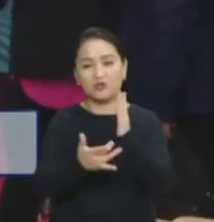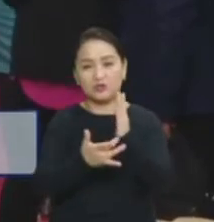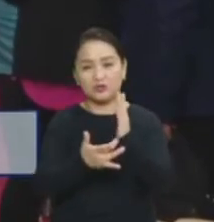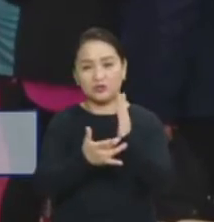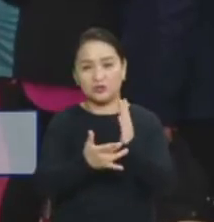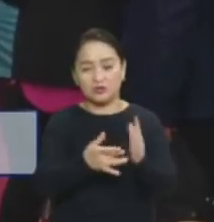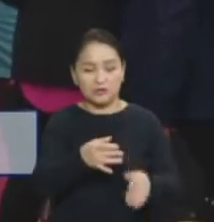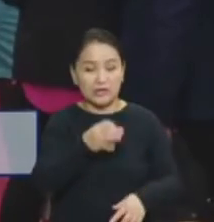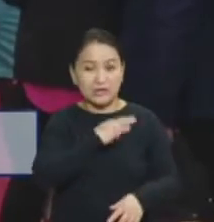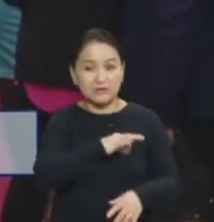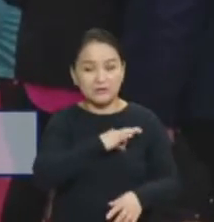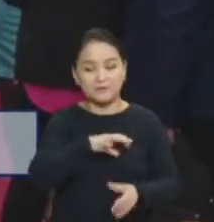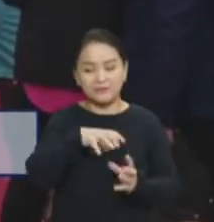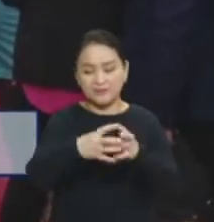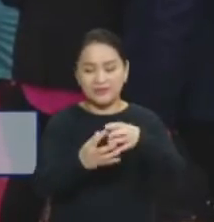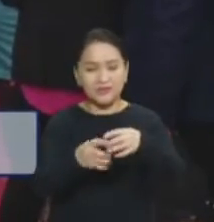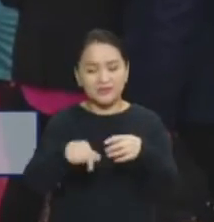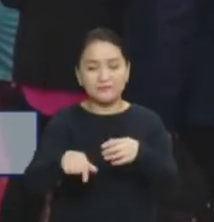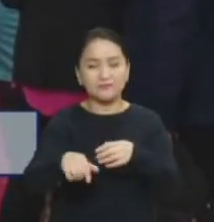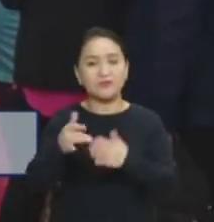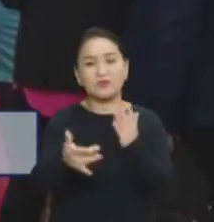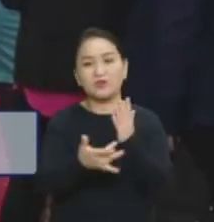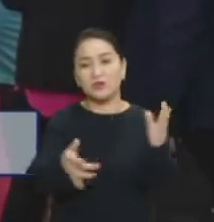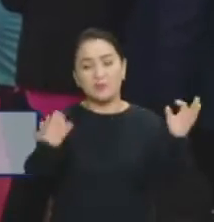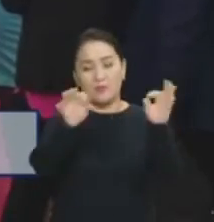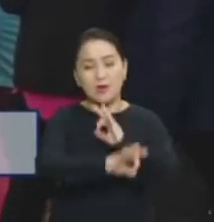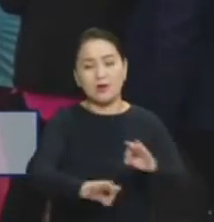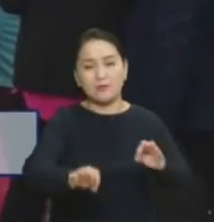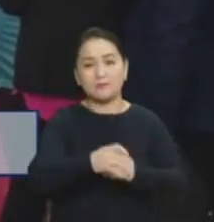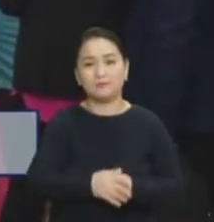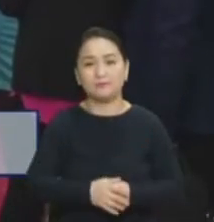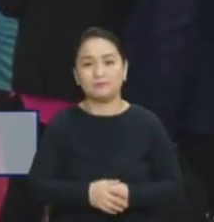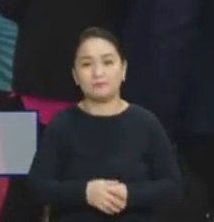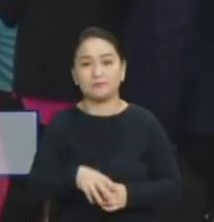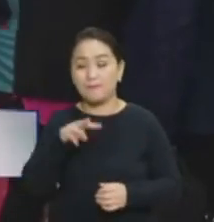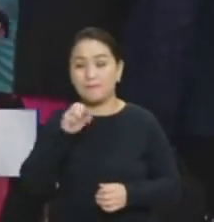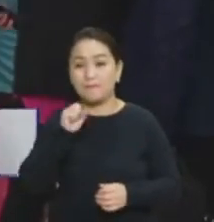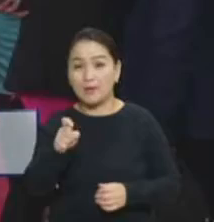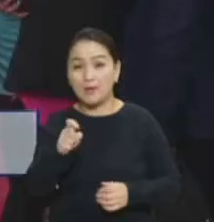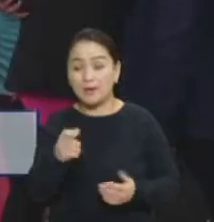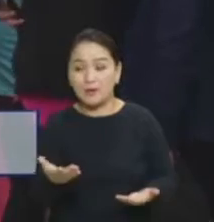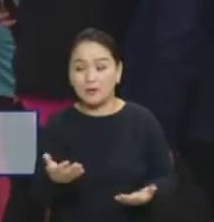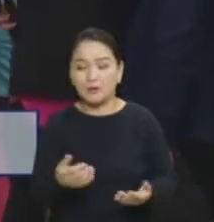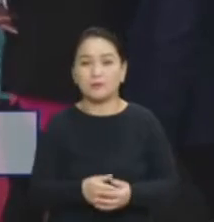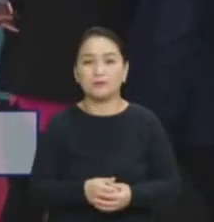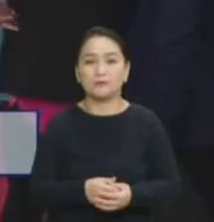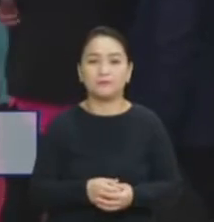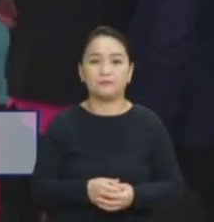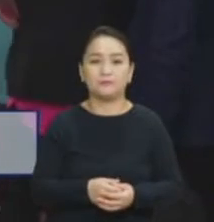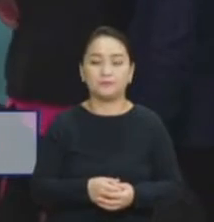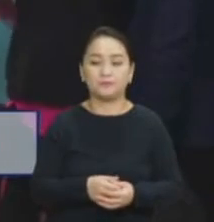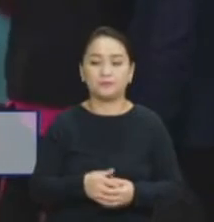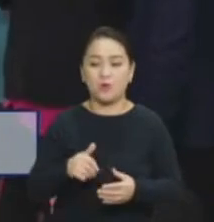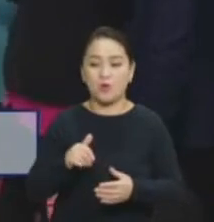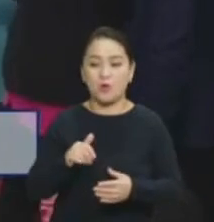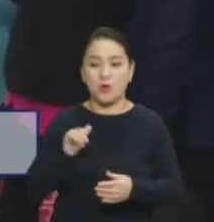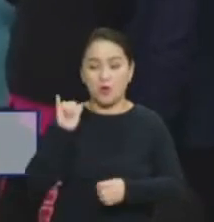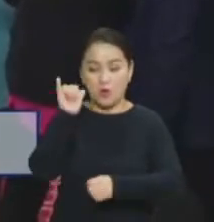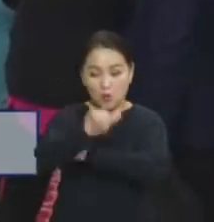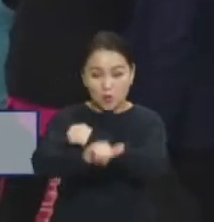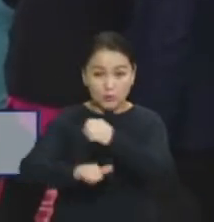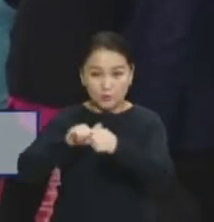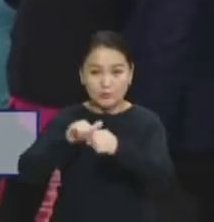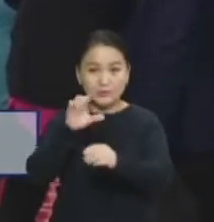гаргадаг. Дэлхийд ийм технологи байдаггүй байхгүй юу? Ер нь бид нар бол махан дээр бол одоо олон улсын стандарт ISO-г